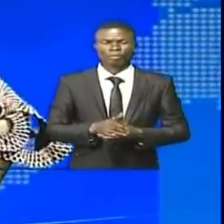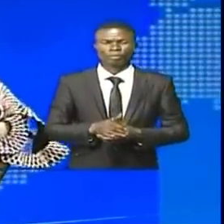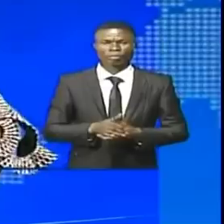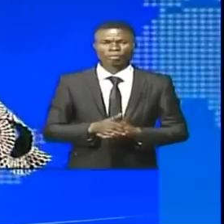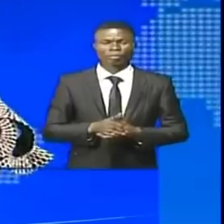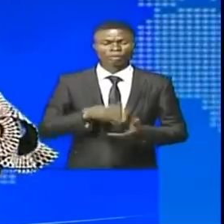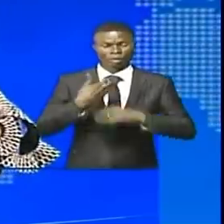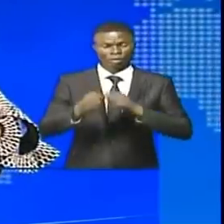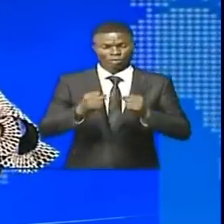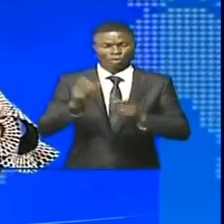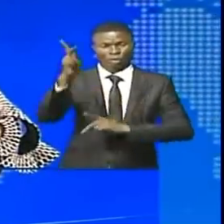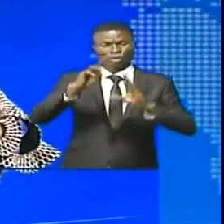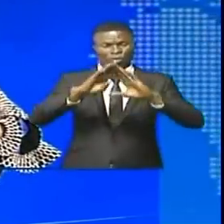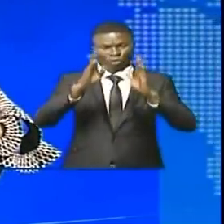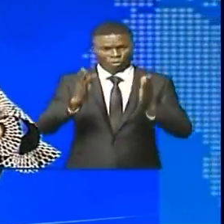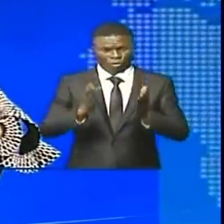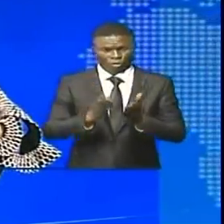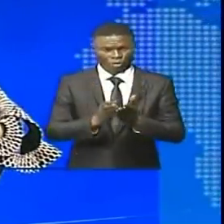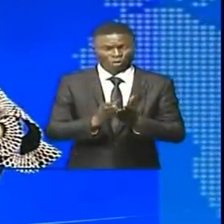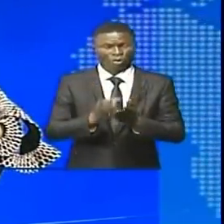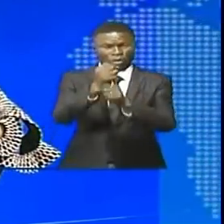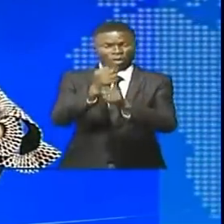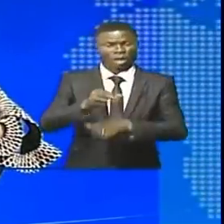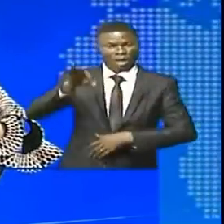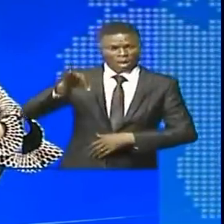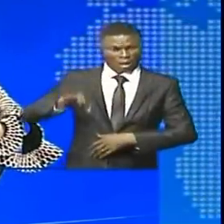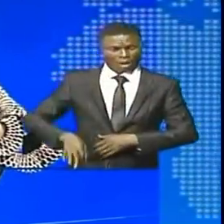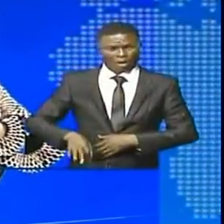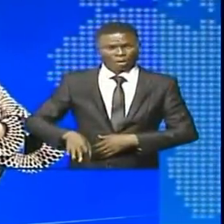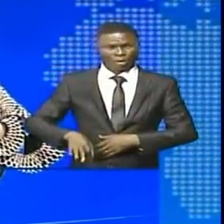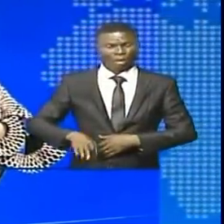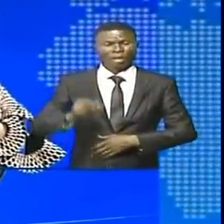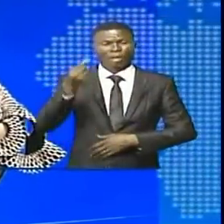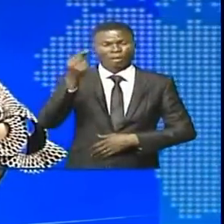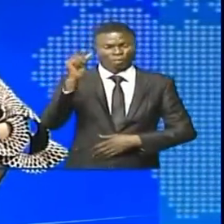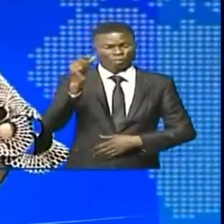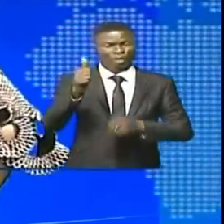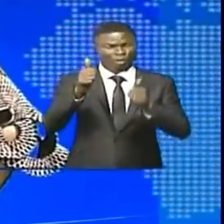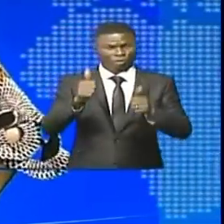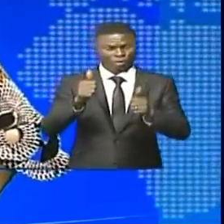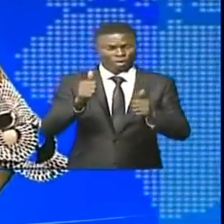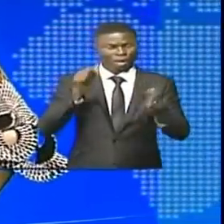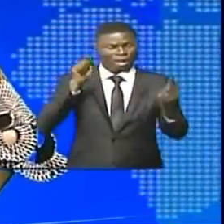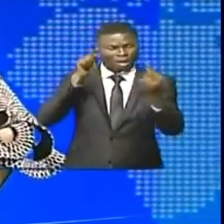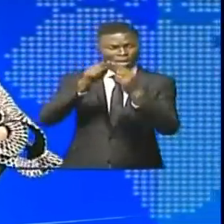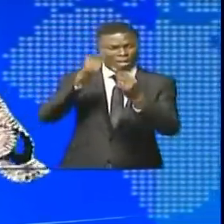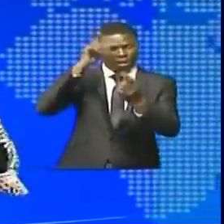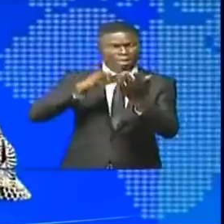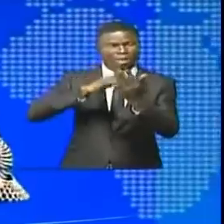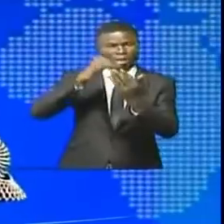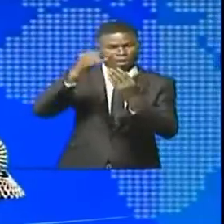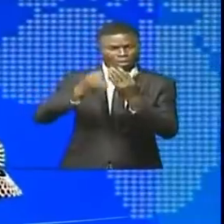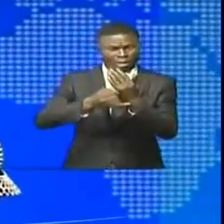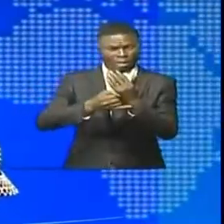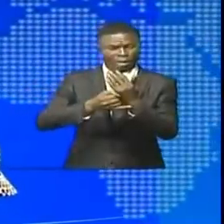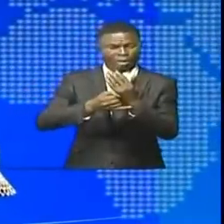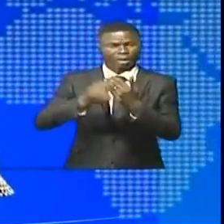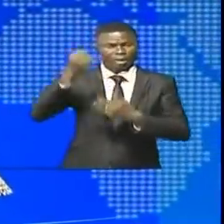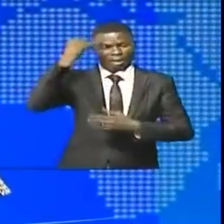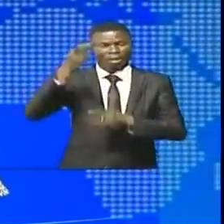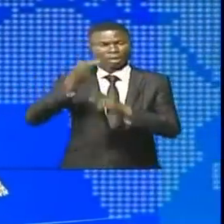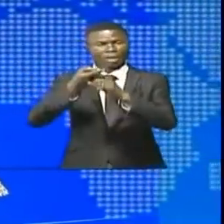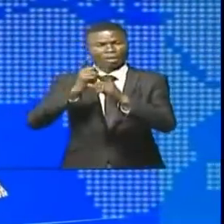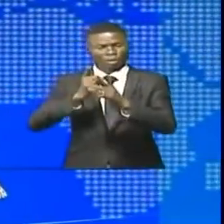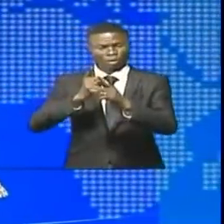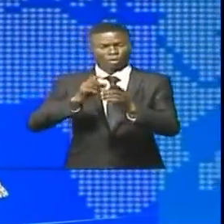faire en sorte que la population riveraine bénéficient des ressources minières c'est l'un des volets du projet initiative pour